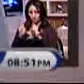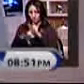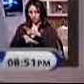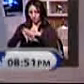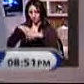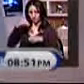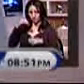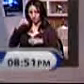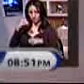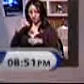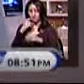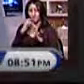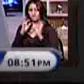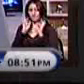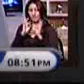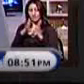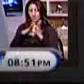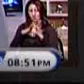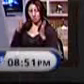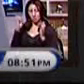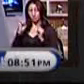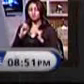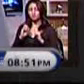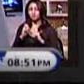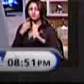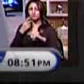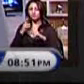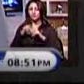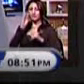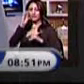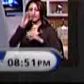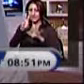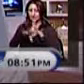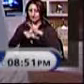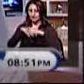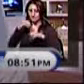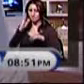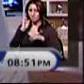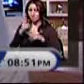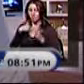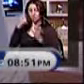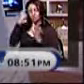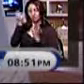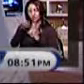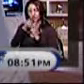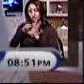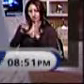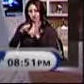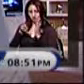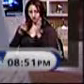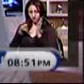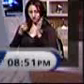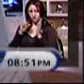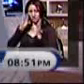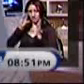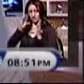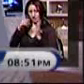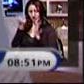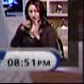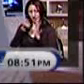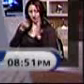السيناريو والحوار بيستمد من روح الروايه. طبعا سهل على اي روايه اي روائي سهل عليه انه يكتب سيناريو احوار، لان الروايه سيناريو احوار واشياء